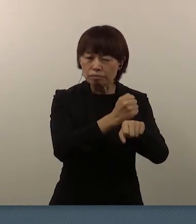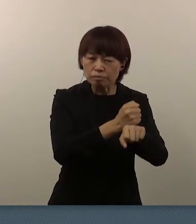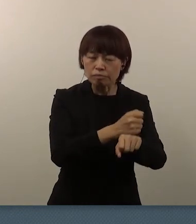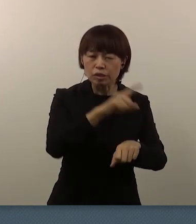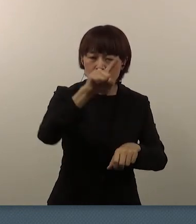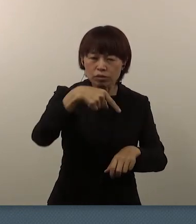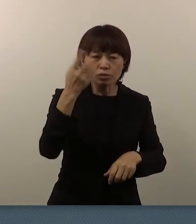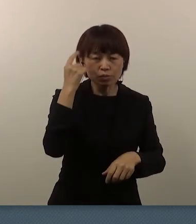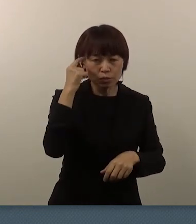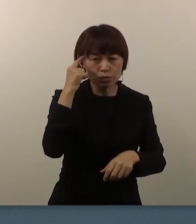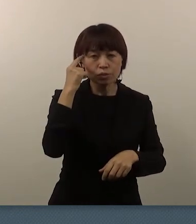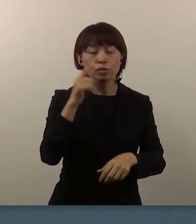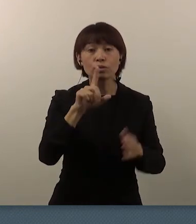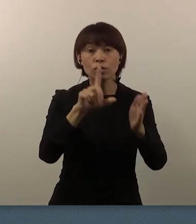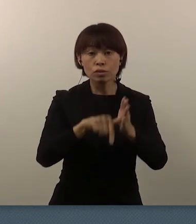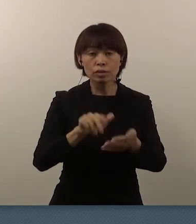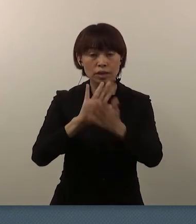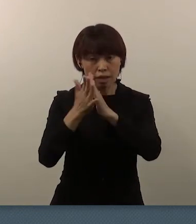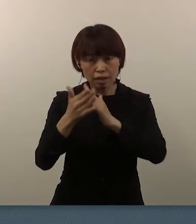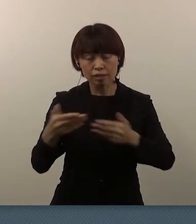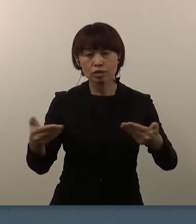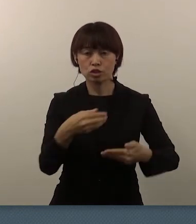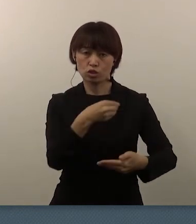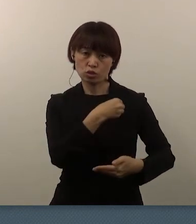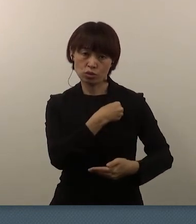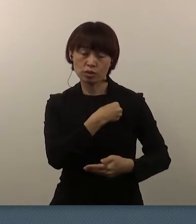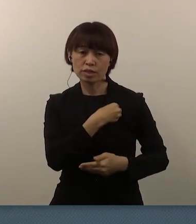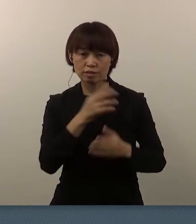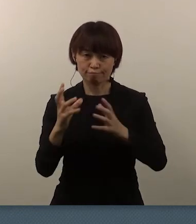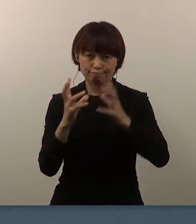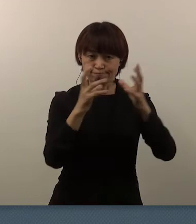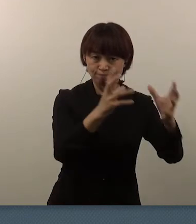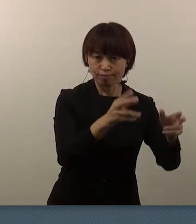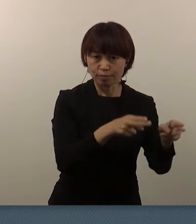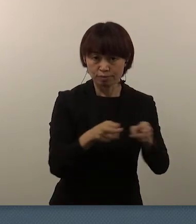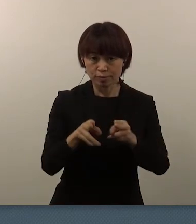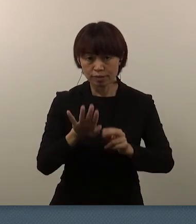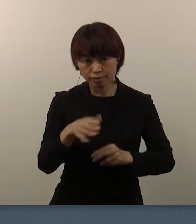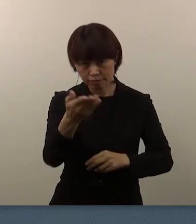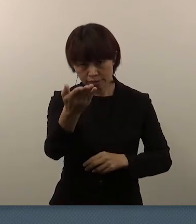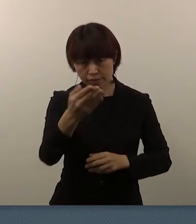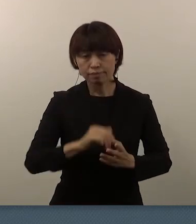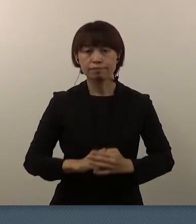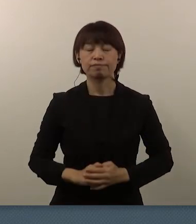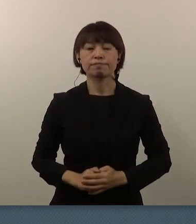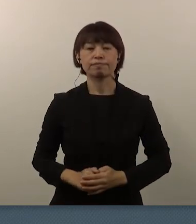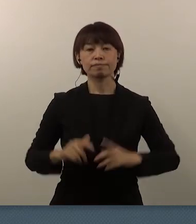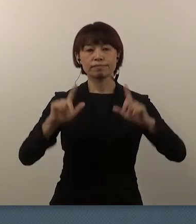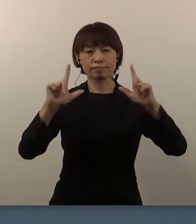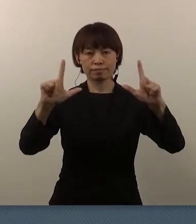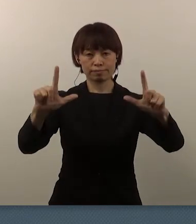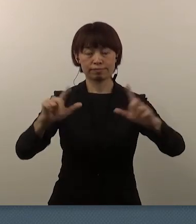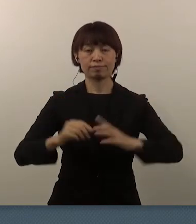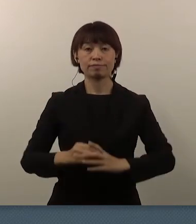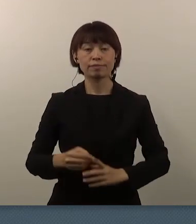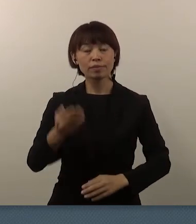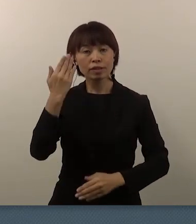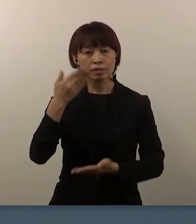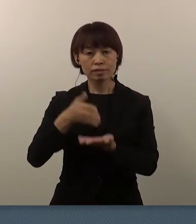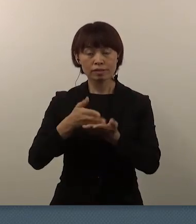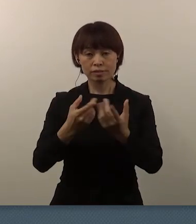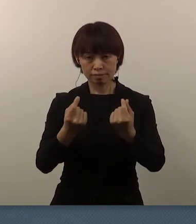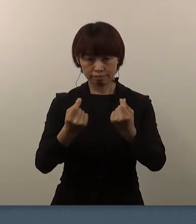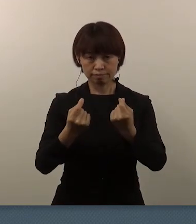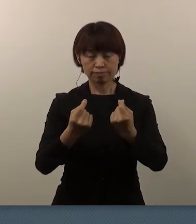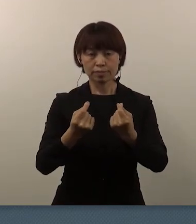ういう時に県としてですね、職員の方々を派遣する用意というのはできているんでしょうか。 これはですね、先ほど申し上げましたけれども、例